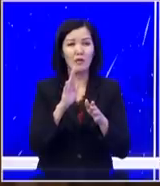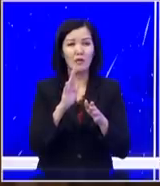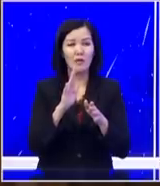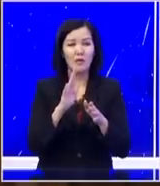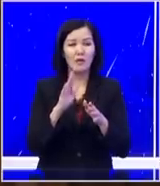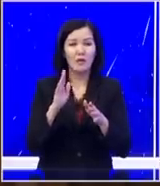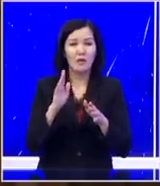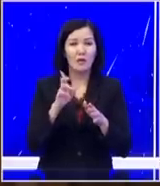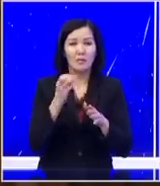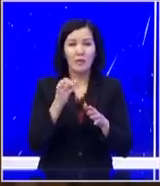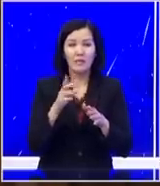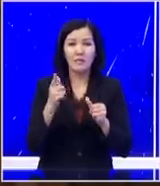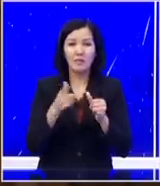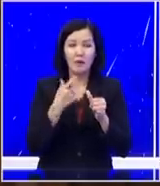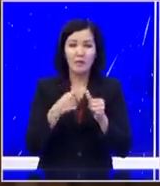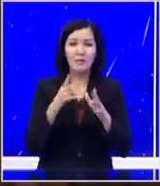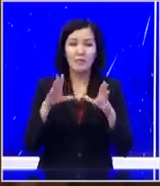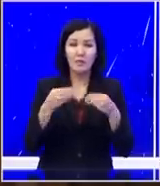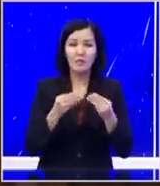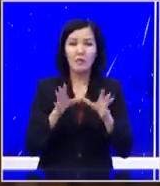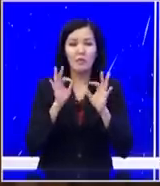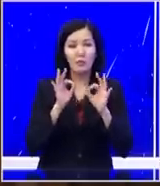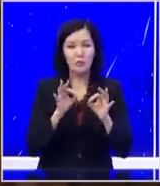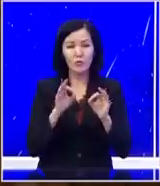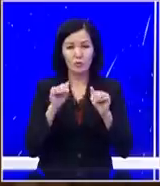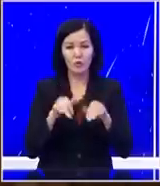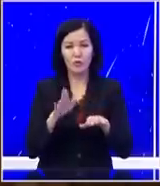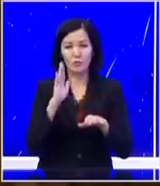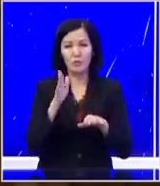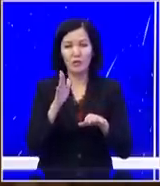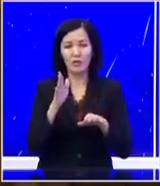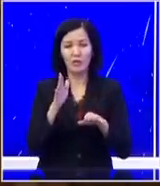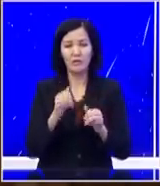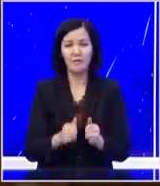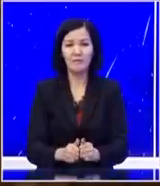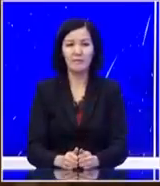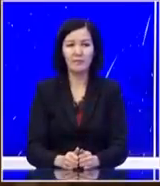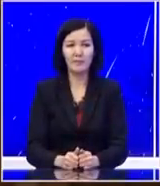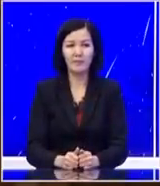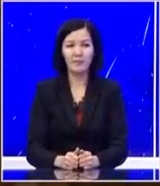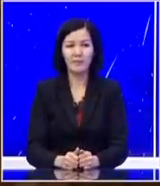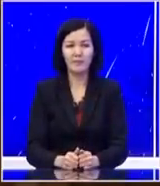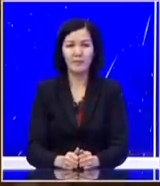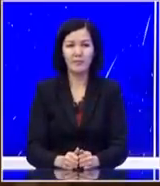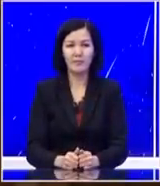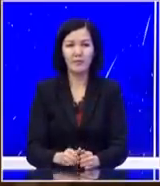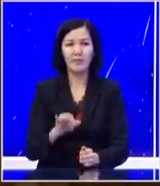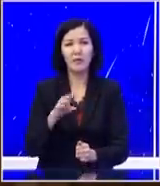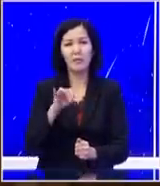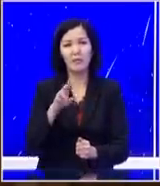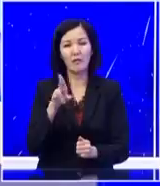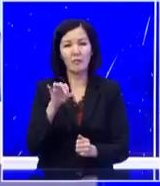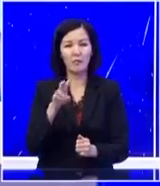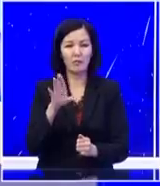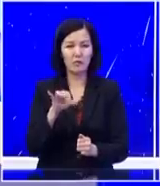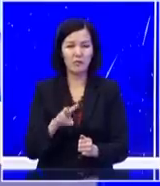атын берсек, это ол да оған сай келеді деп ойлаймын. Иманды болсын.